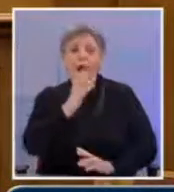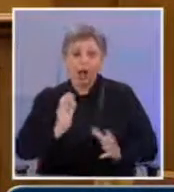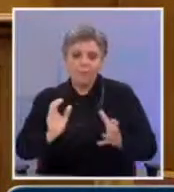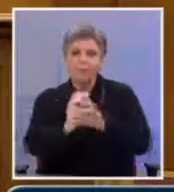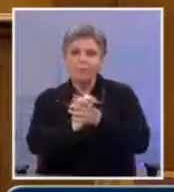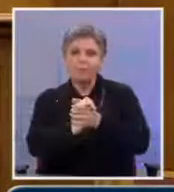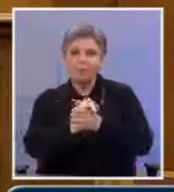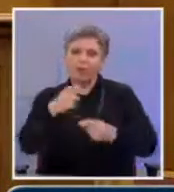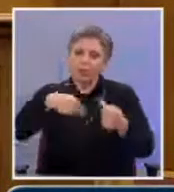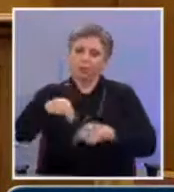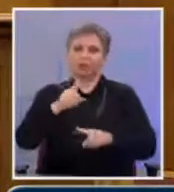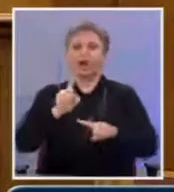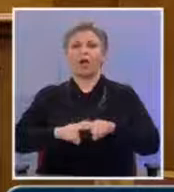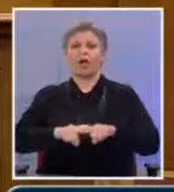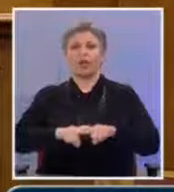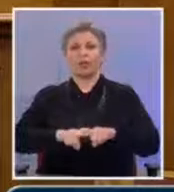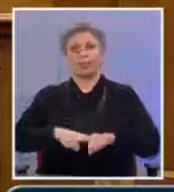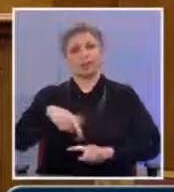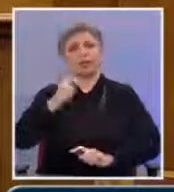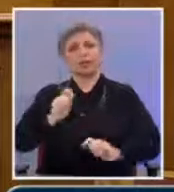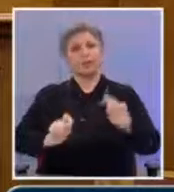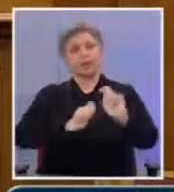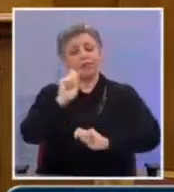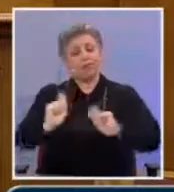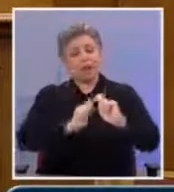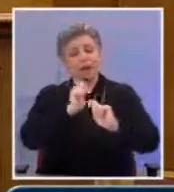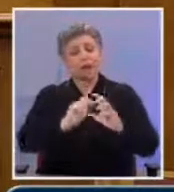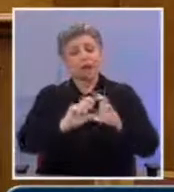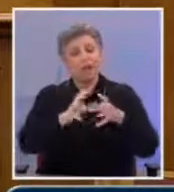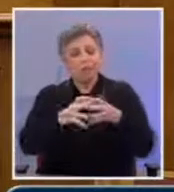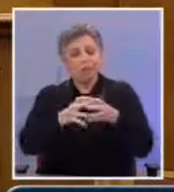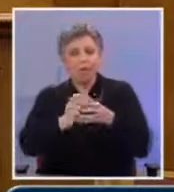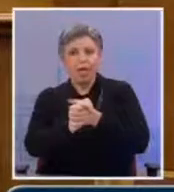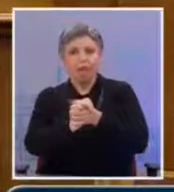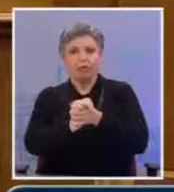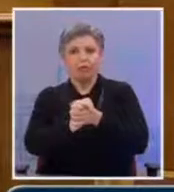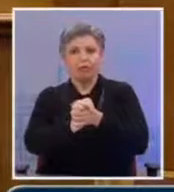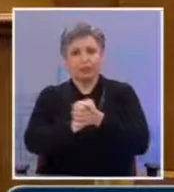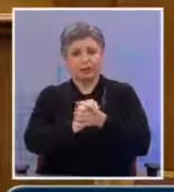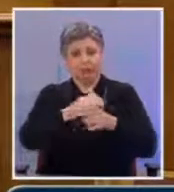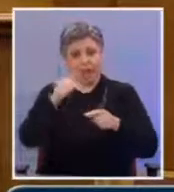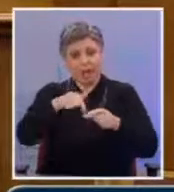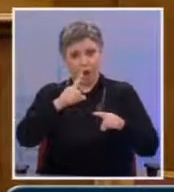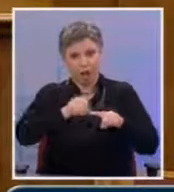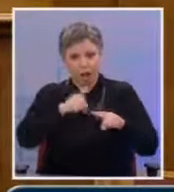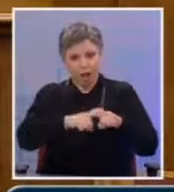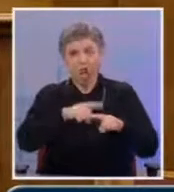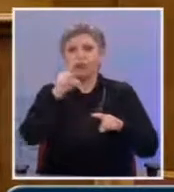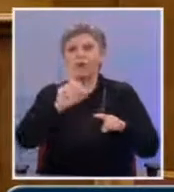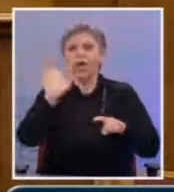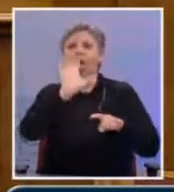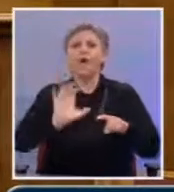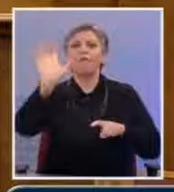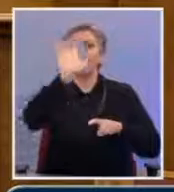χώρας και με την δημιουργία ευρύτερων συμμαχιών σε ευρωπαϊκό επίπεδο. Σε